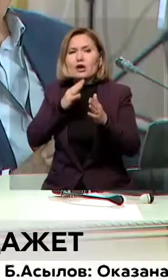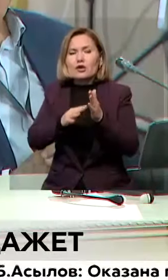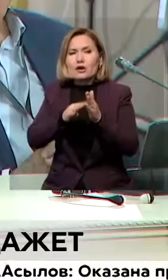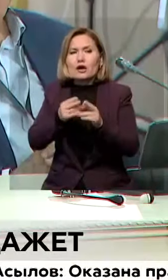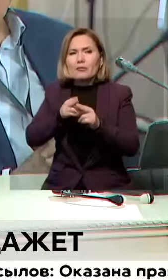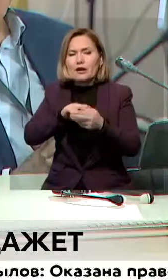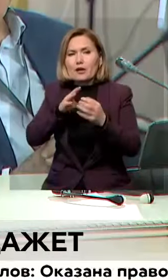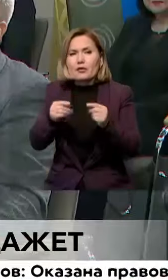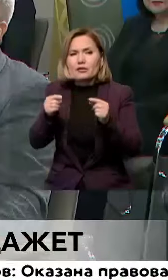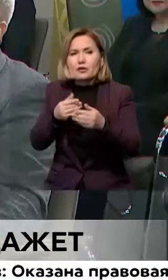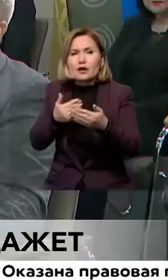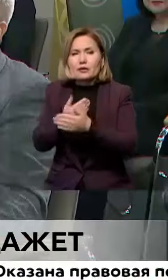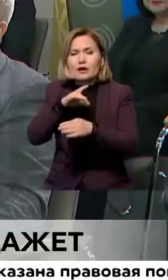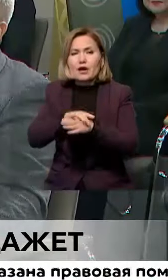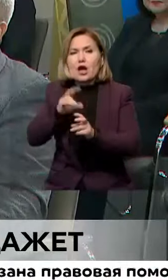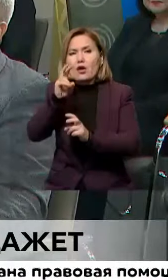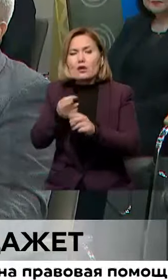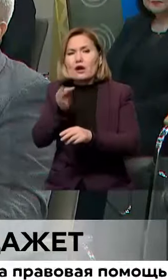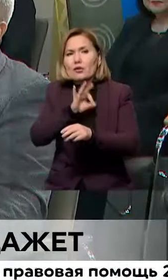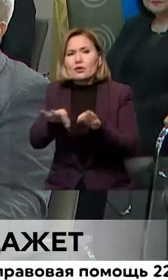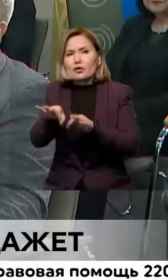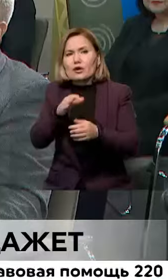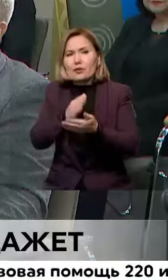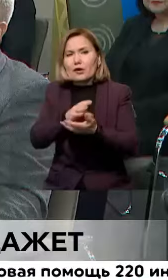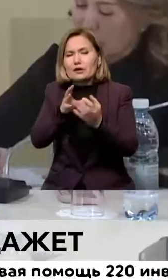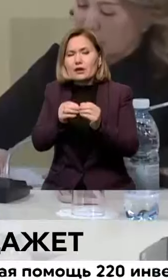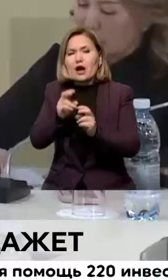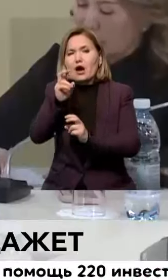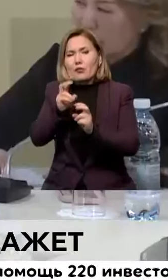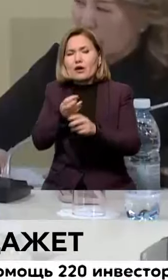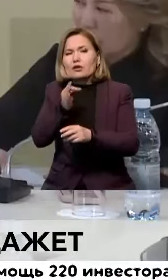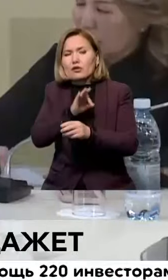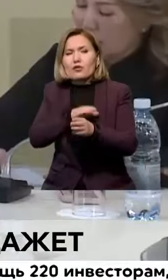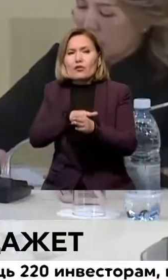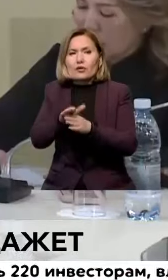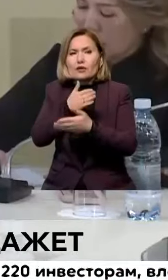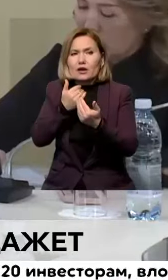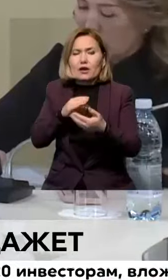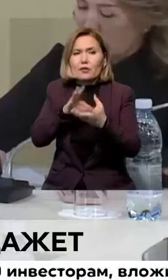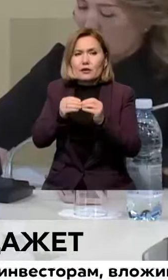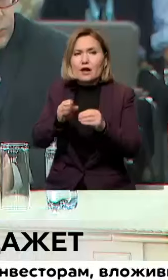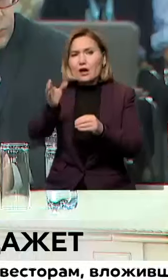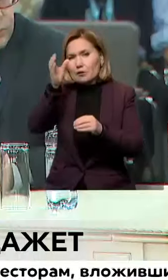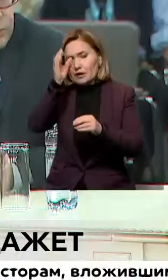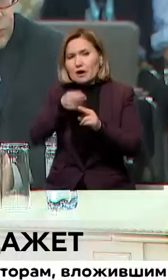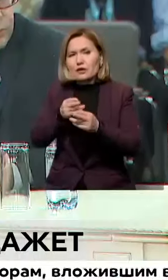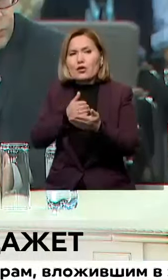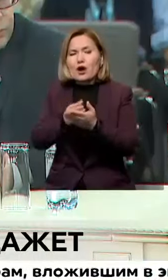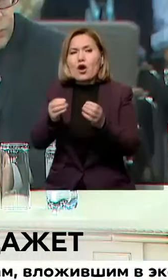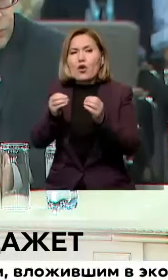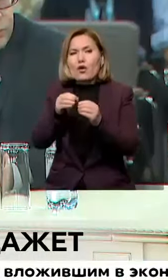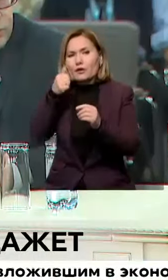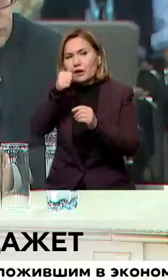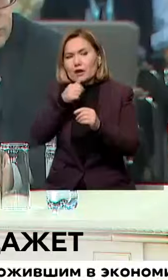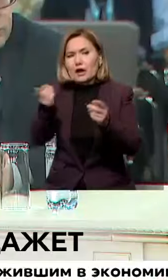90-ы жан-жақты дәлелденген өндіріске пайдалы жоба. Алайда оларды іске асыру жағы ақсап тұр. Мәселені шешу үшін ғылым саласында соңғы